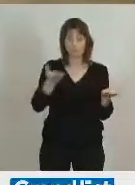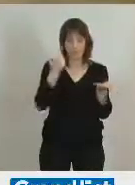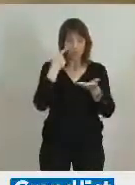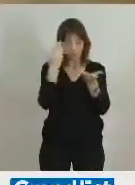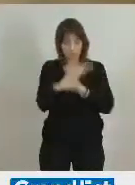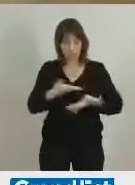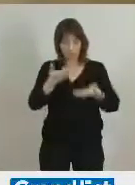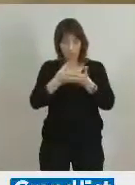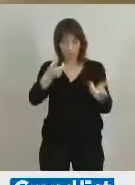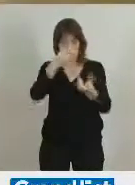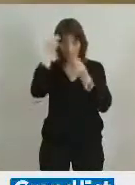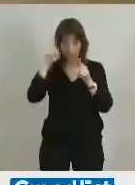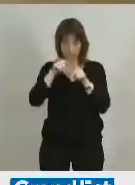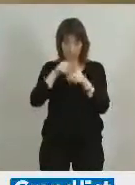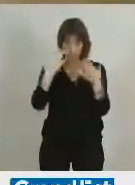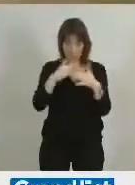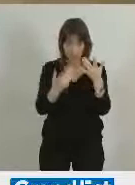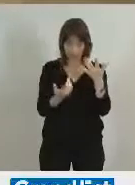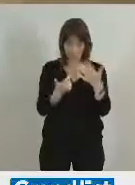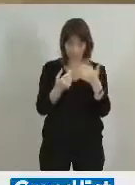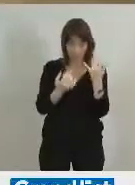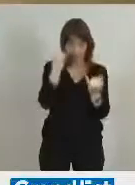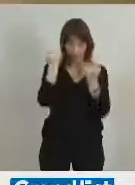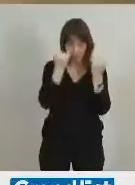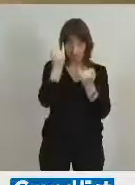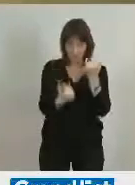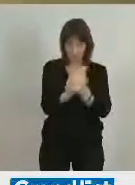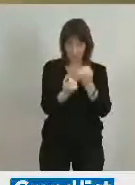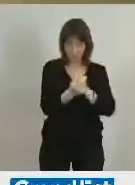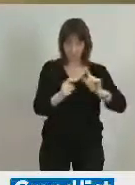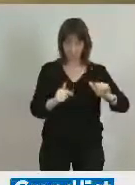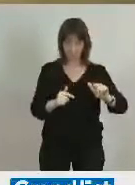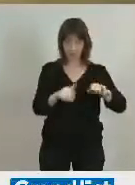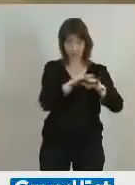déjà conduites, le nouveau dispositif qui nous est proposé à l'échelle du Grand Est